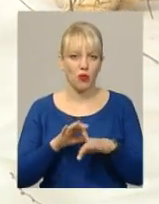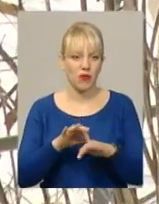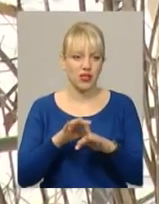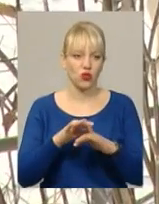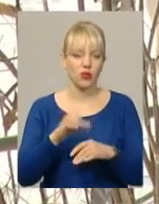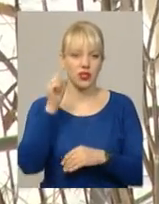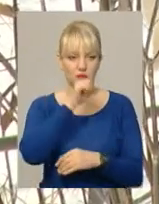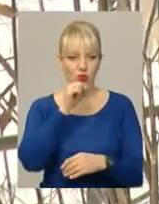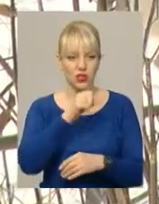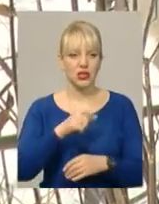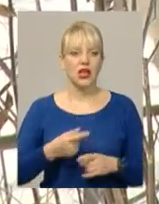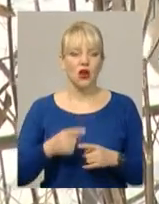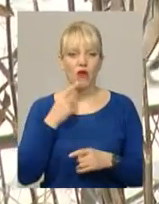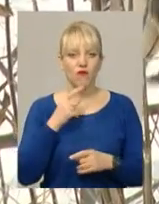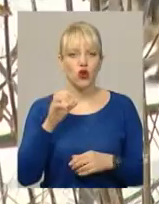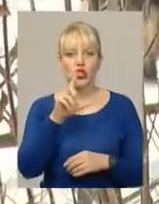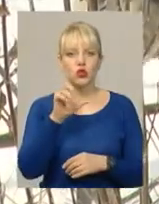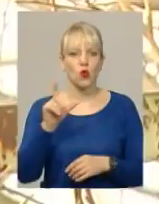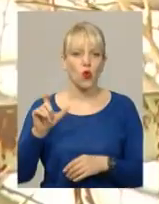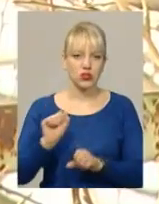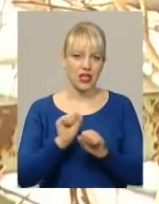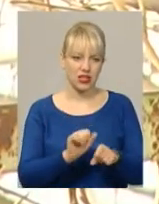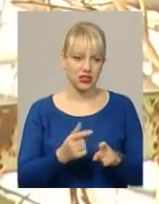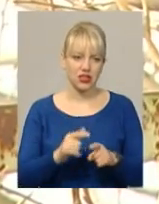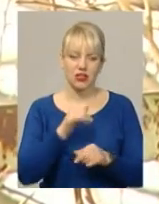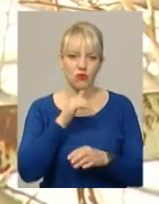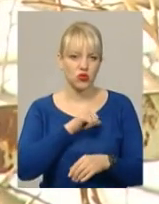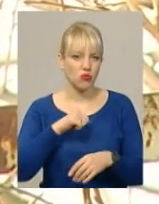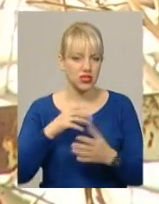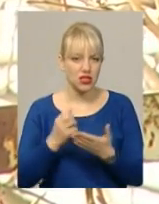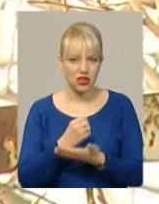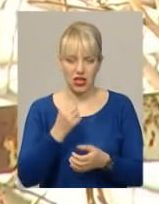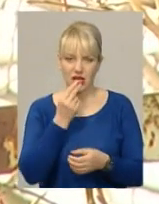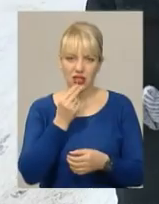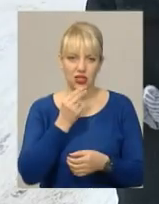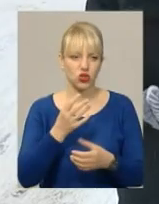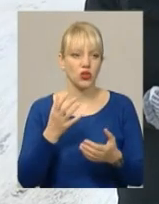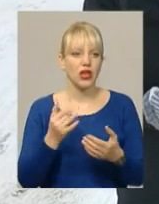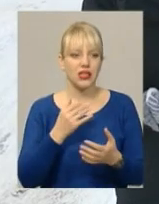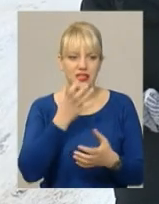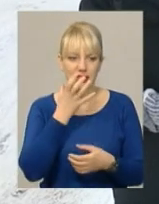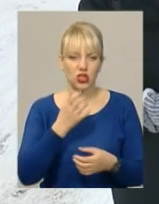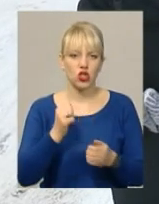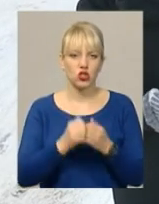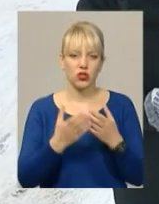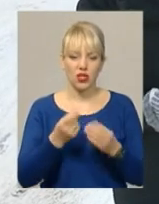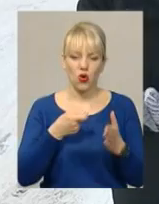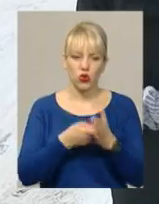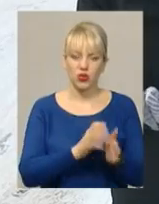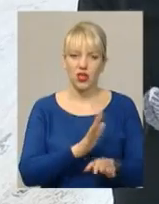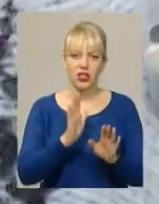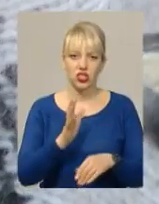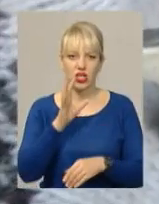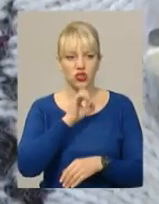зоозахисник Катерина Голубнича. Тварини не можуть самотужки роздобути їжу і зігрітися. Катерина запевняє, щодня годує не лише собак і